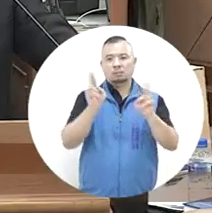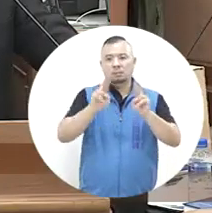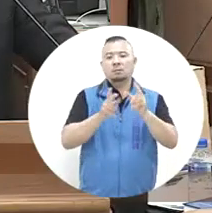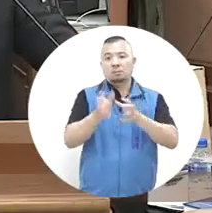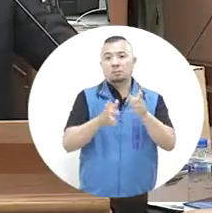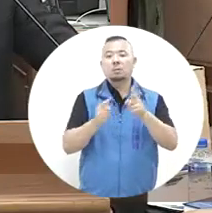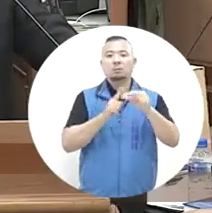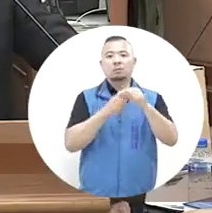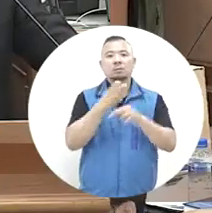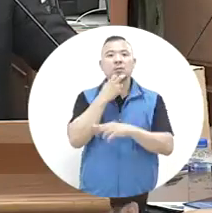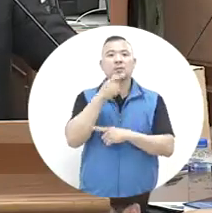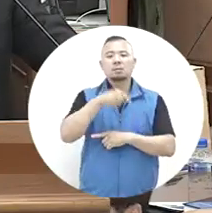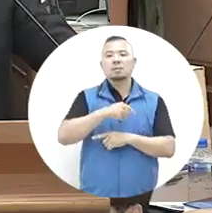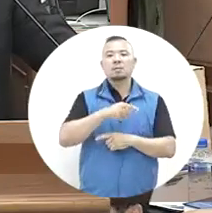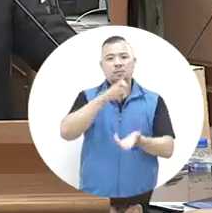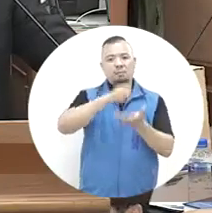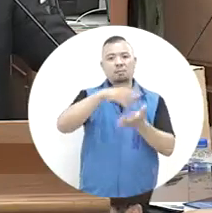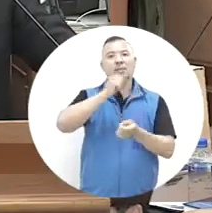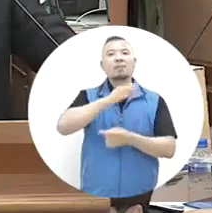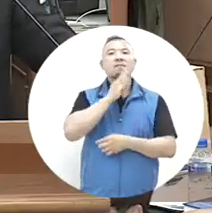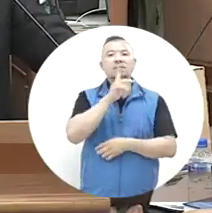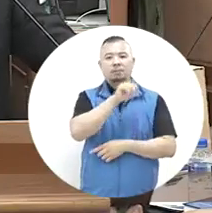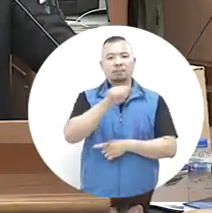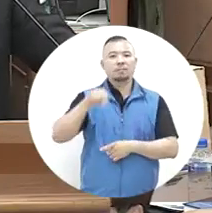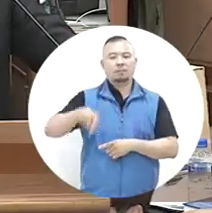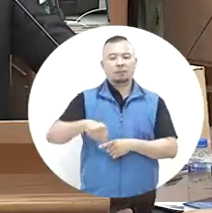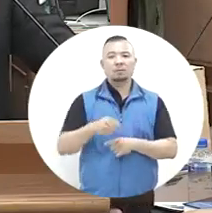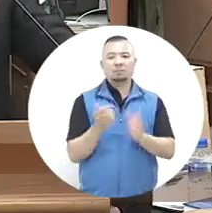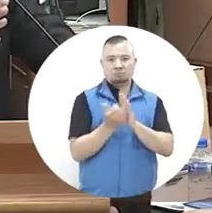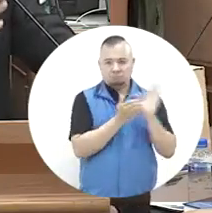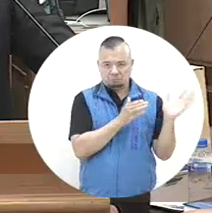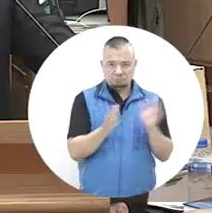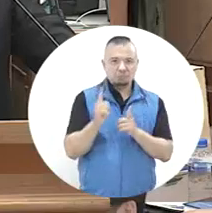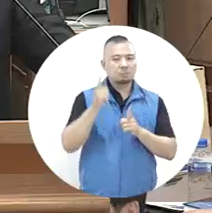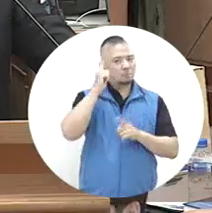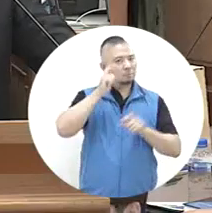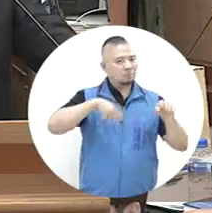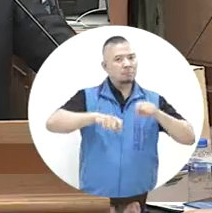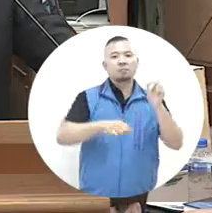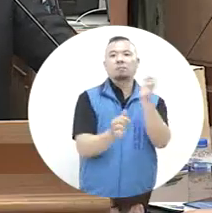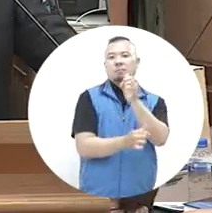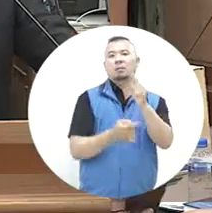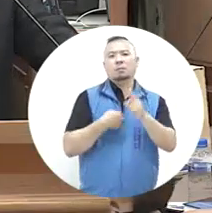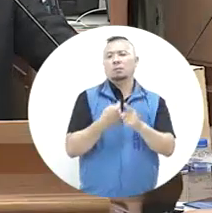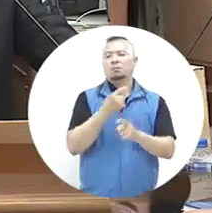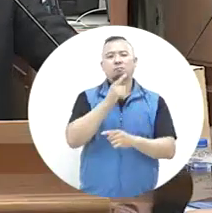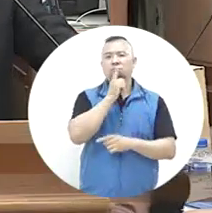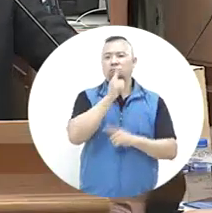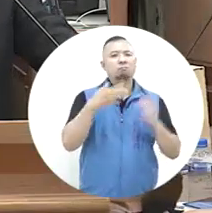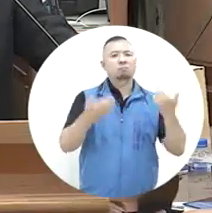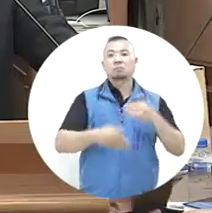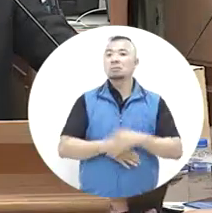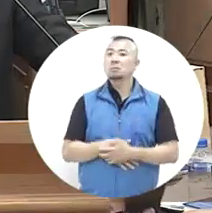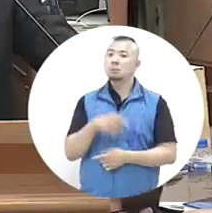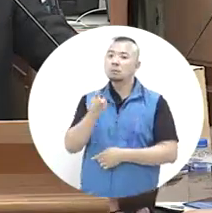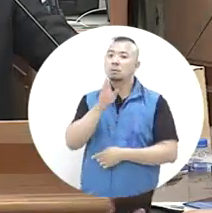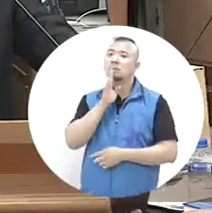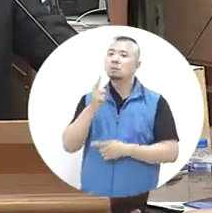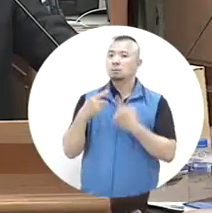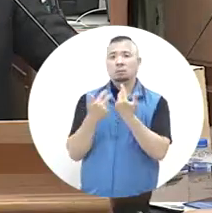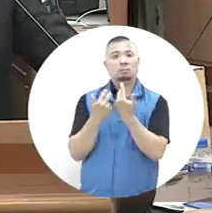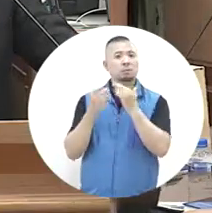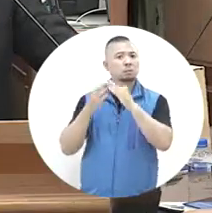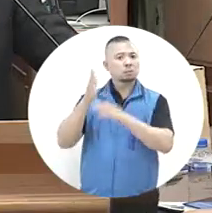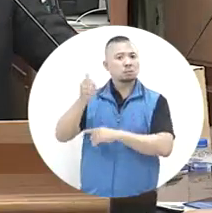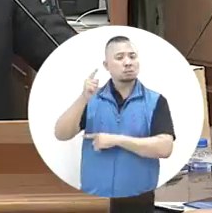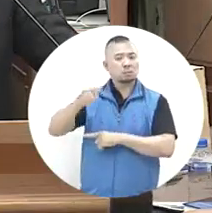理，我们才能够来谈核电。这些问题我讲得非常的清楚。 你是新北市市长，核电